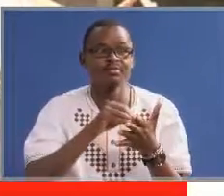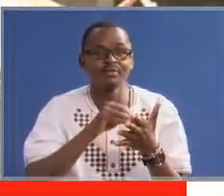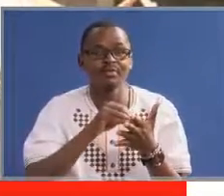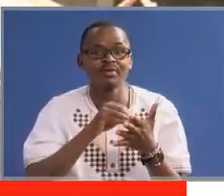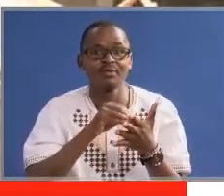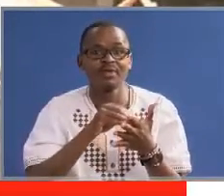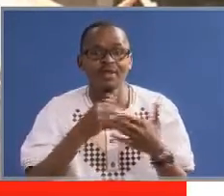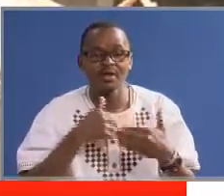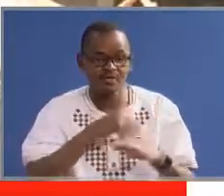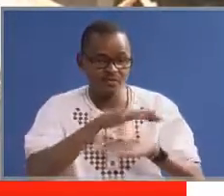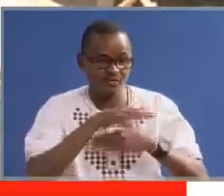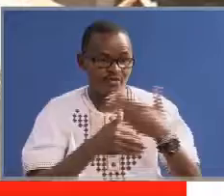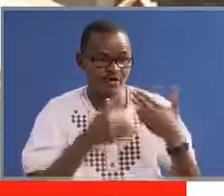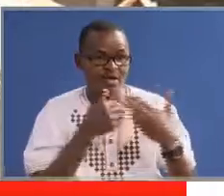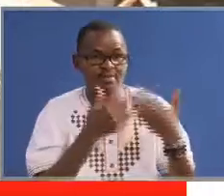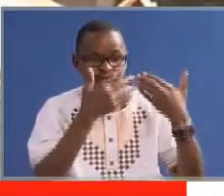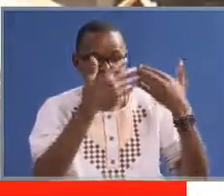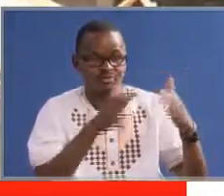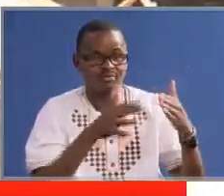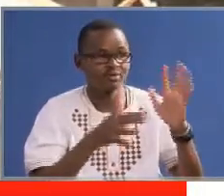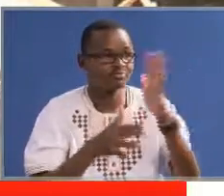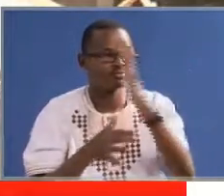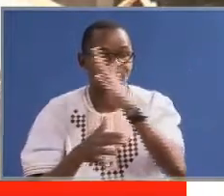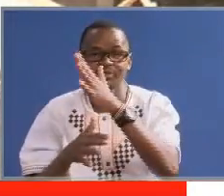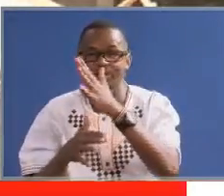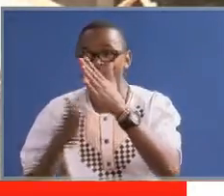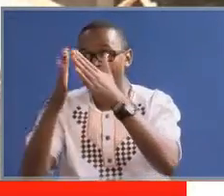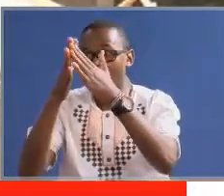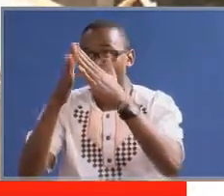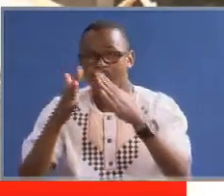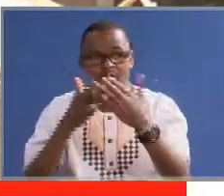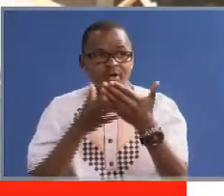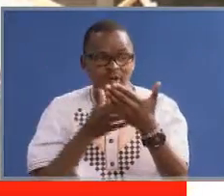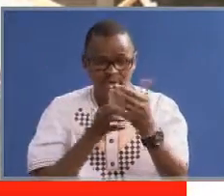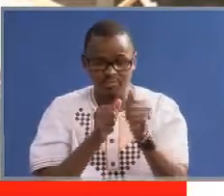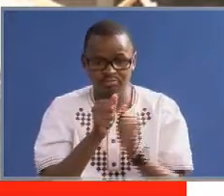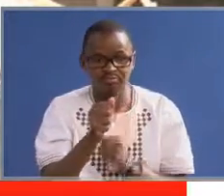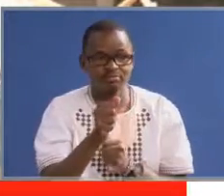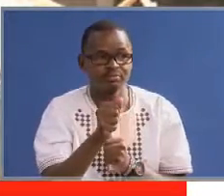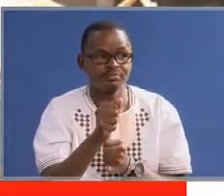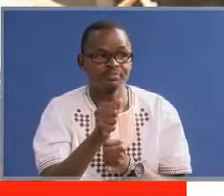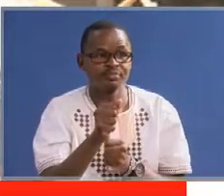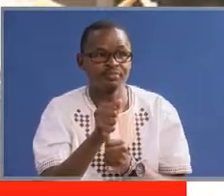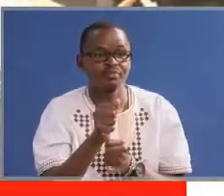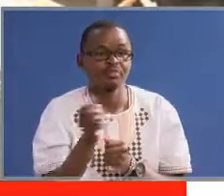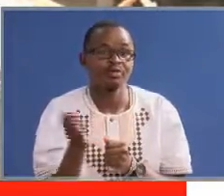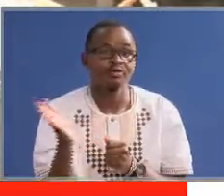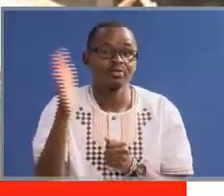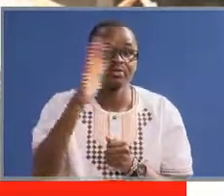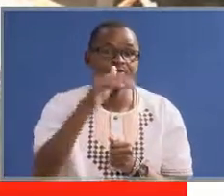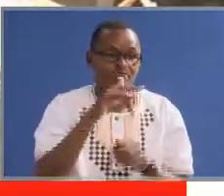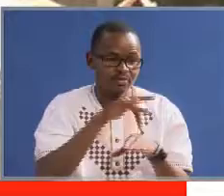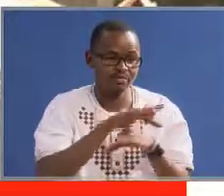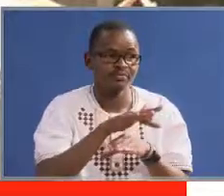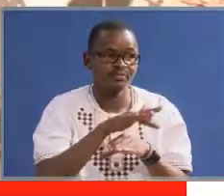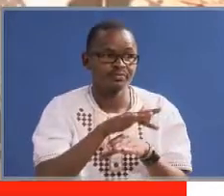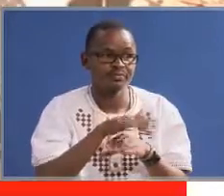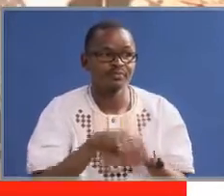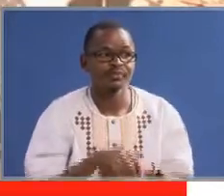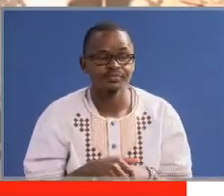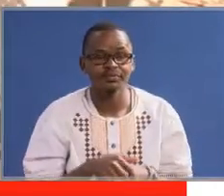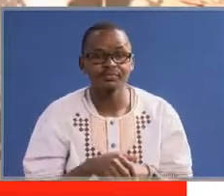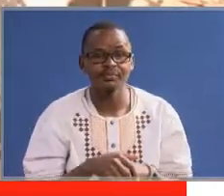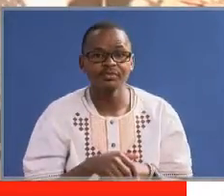nini makona yote ine imetupa miti. Na kwa manyumba ilikuwa inapitisha tu juu hiyo miti ikipelekwa ikitupa kwa hiyo.